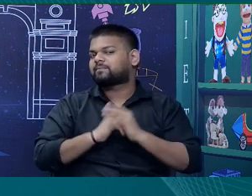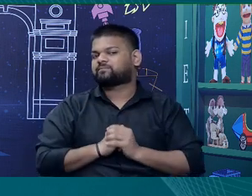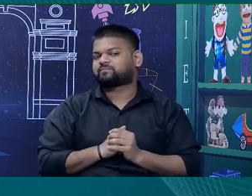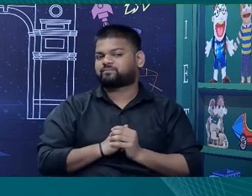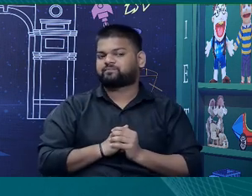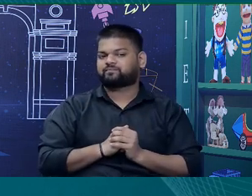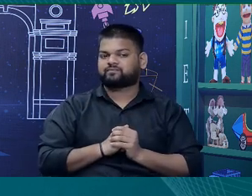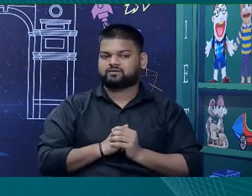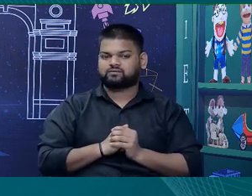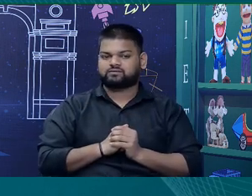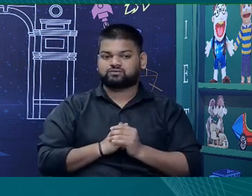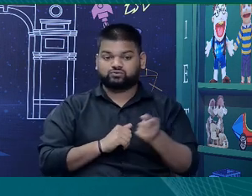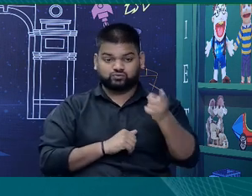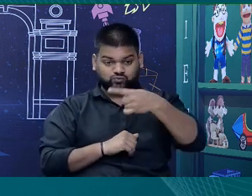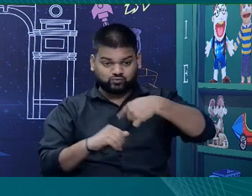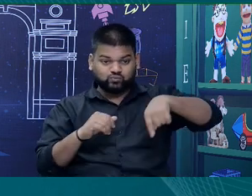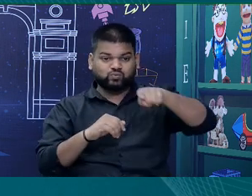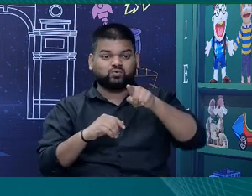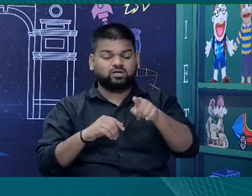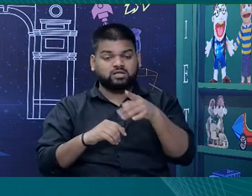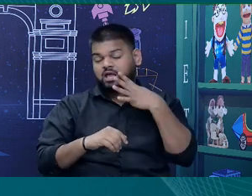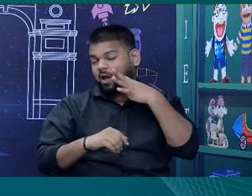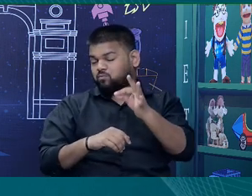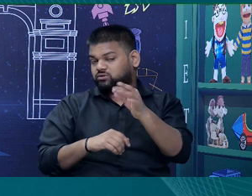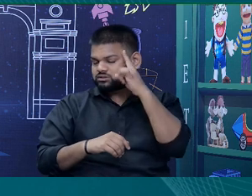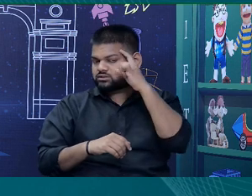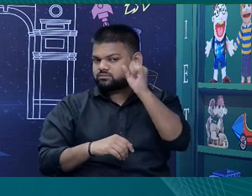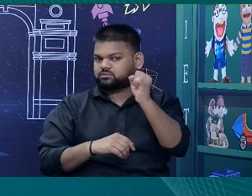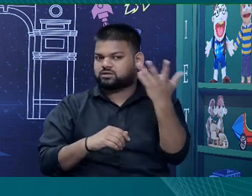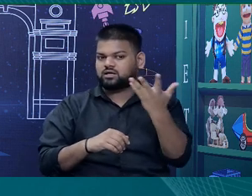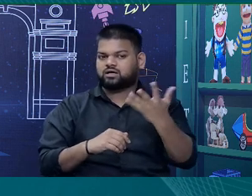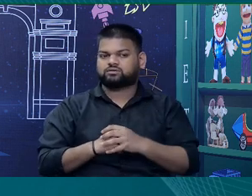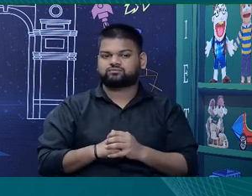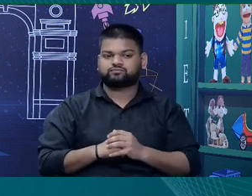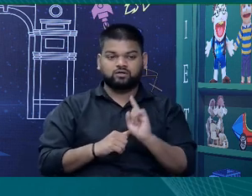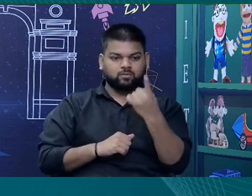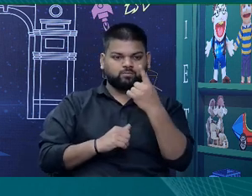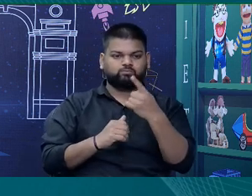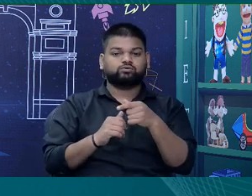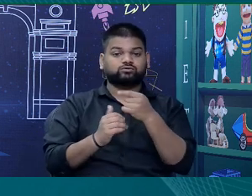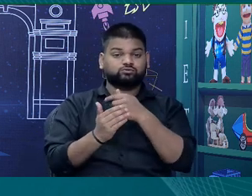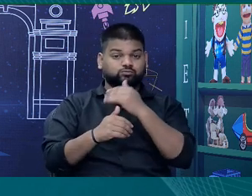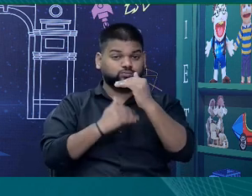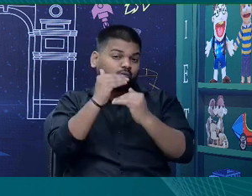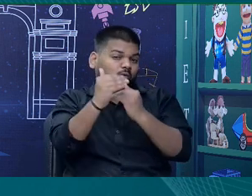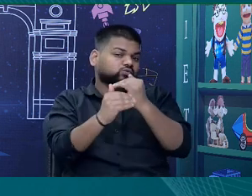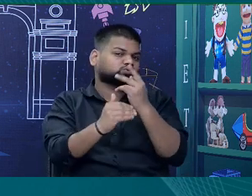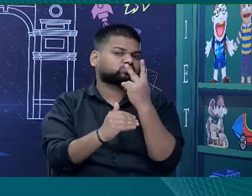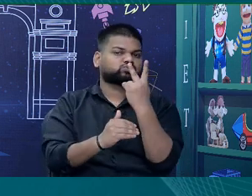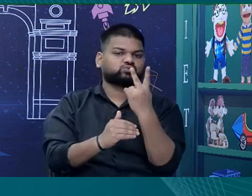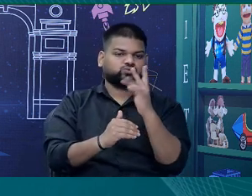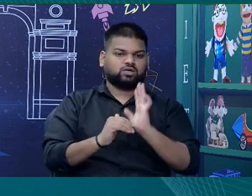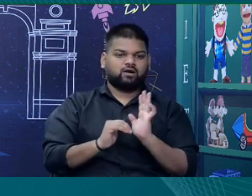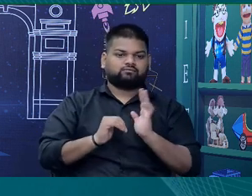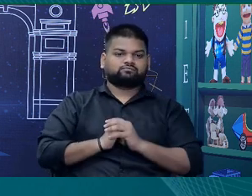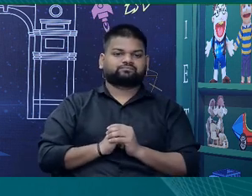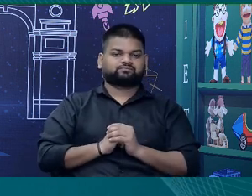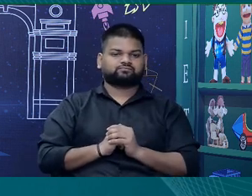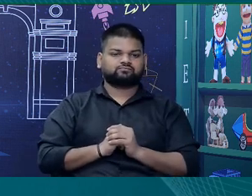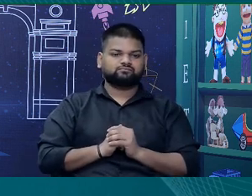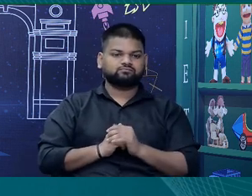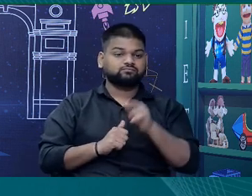इन डी टर्म्स मस्त बी से और सेकंड स्टेप है डी डिग्री ऑफ पावर ऑफ इ वेरिएबल इन डी टर्म्स मस्त बी से